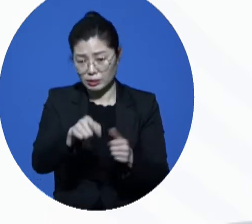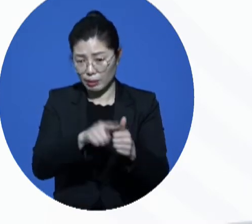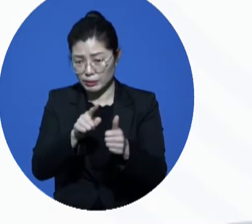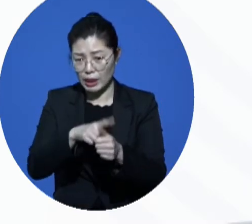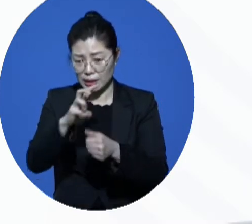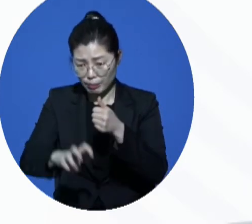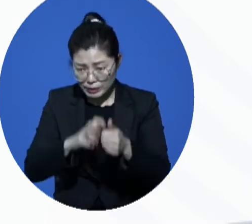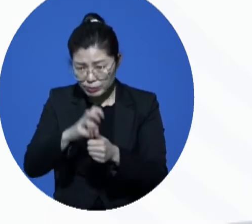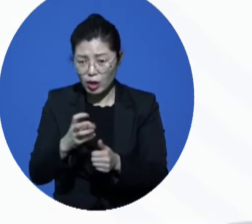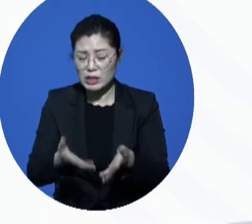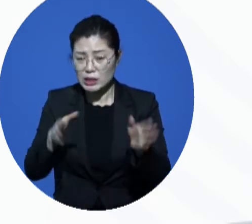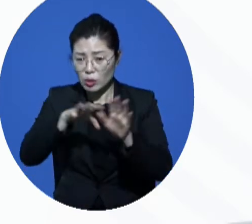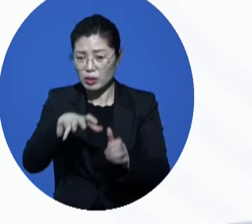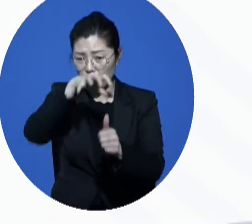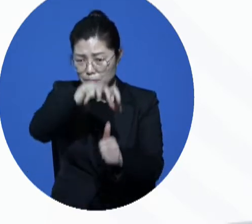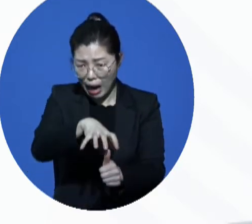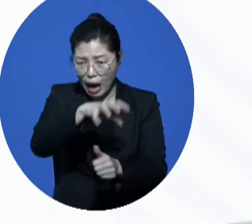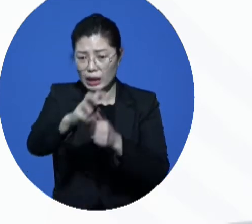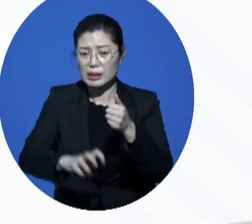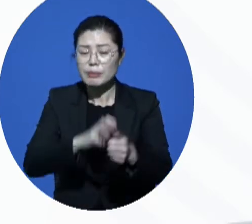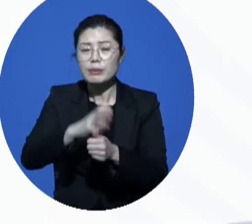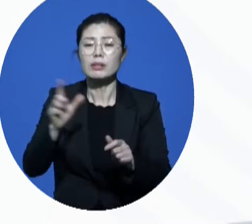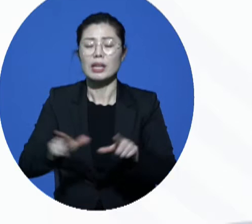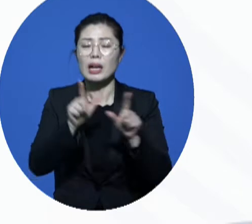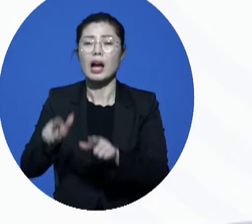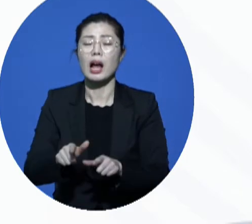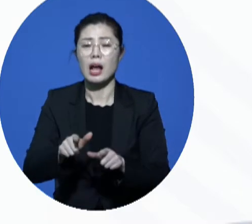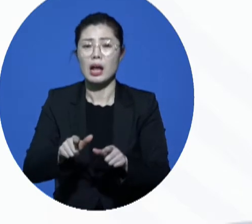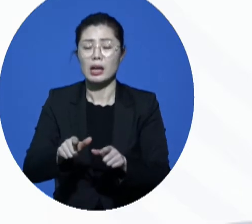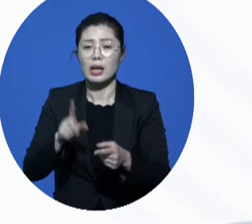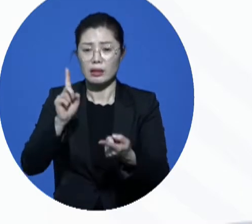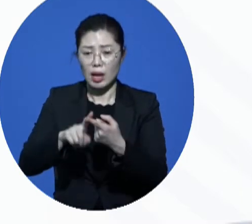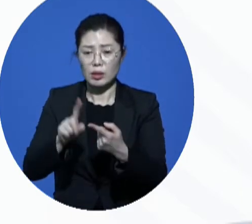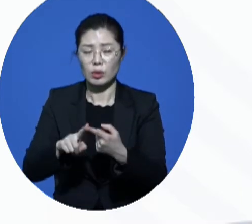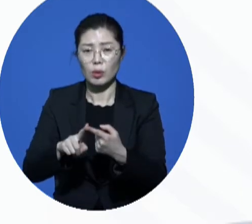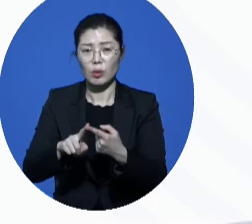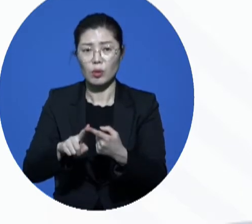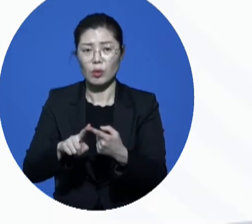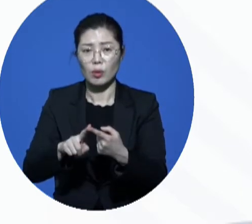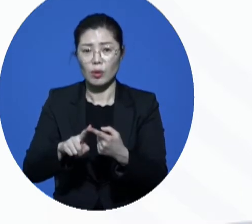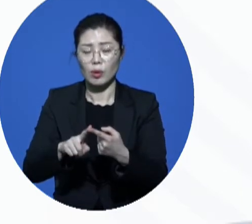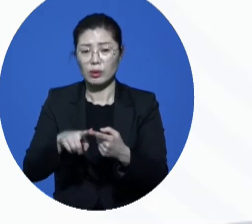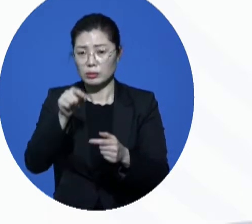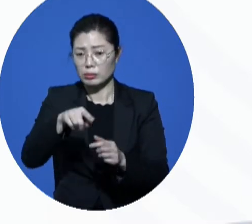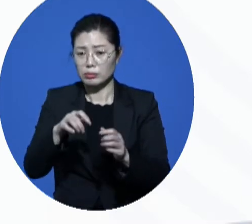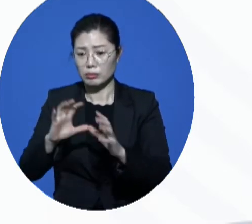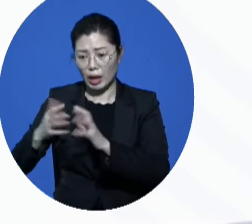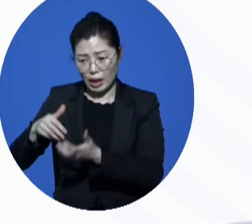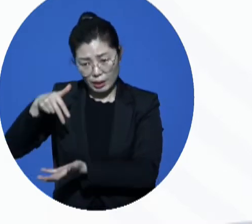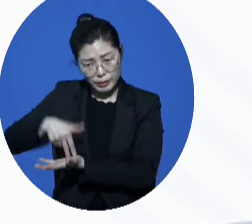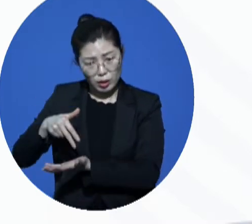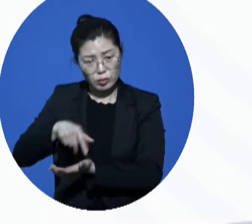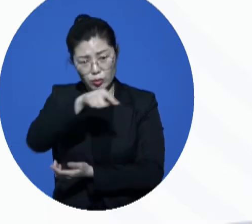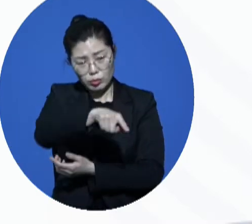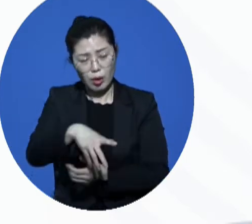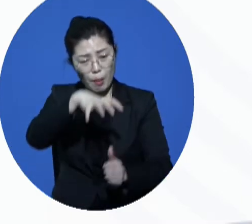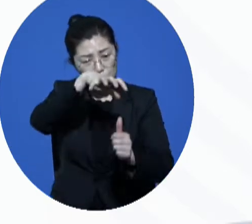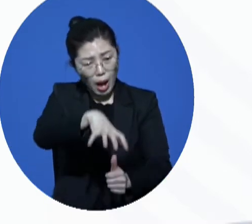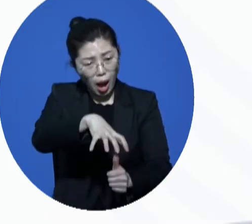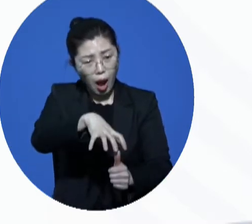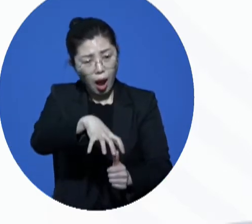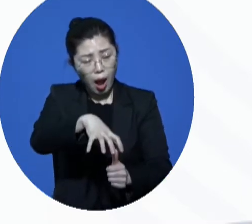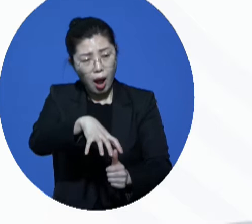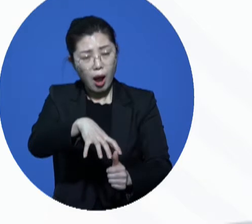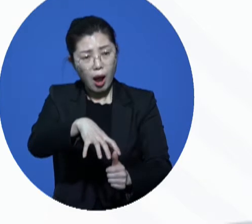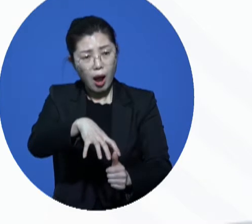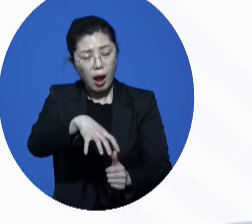살았던 시간을 되돌릴 수는 없겠지만은 국가가 이 사람을 감금했던 역사를 어떻게 반성하고 사과할 것인지에